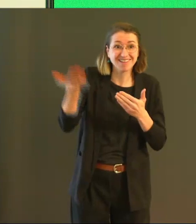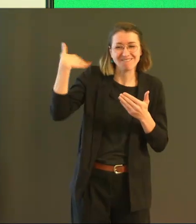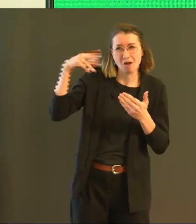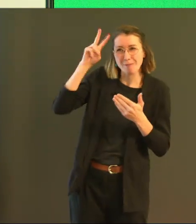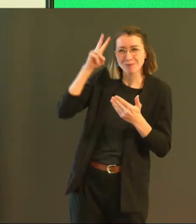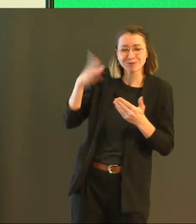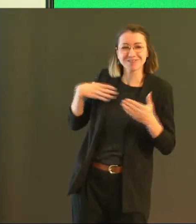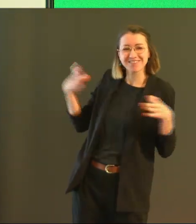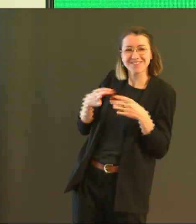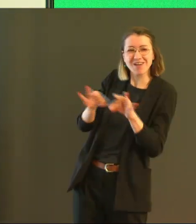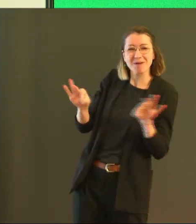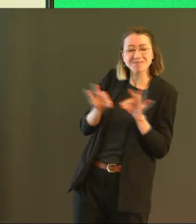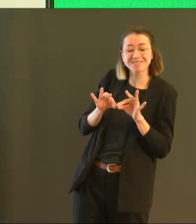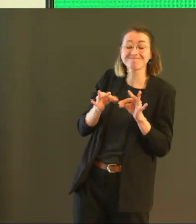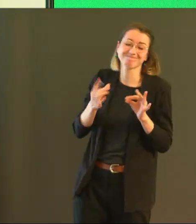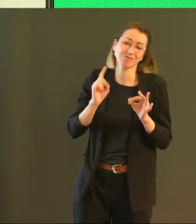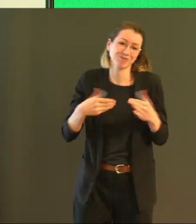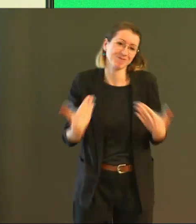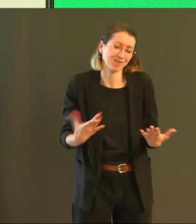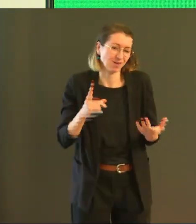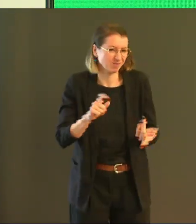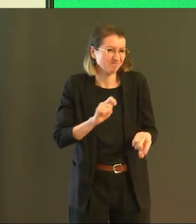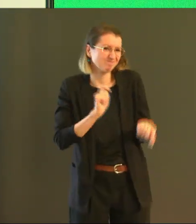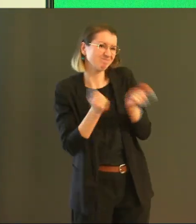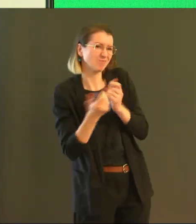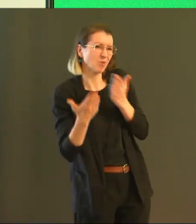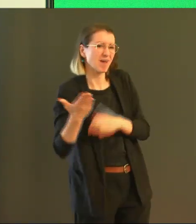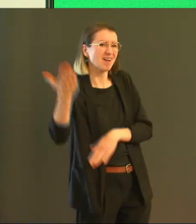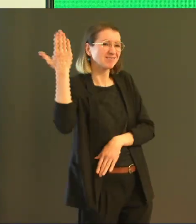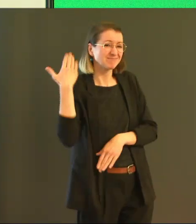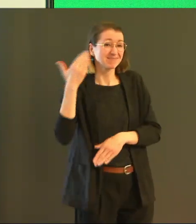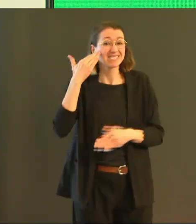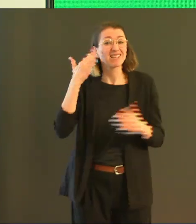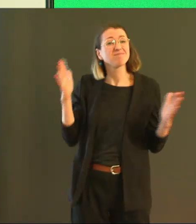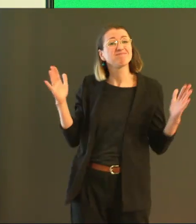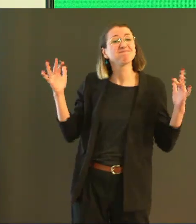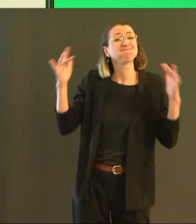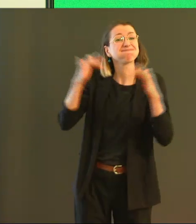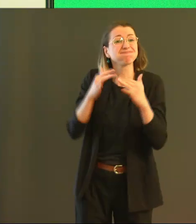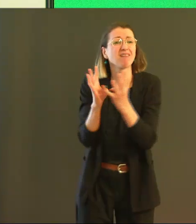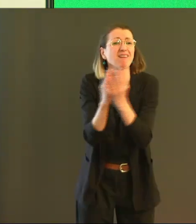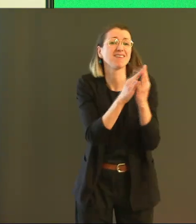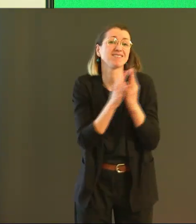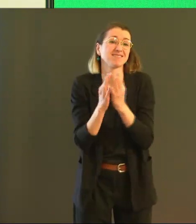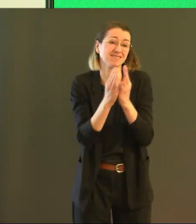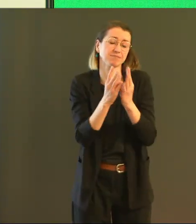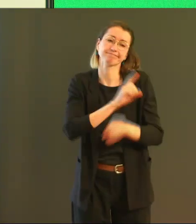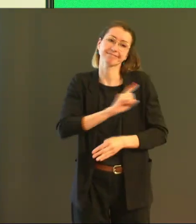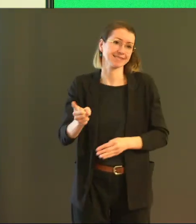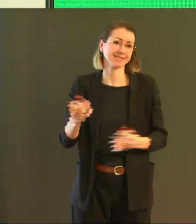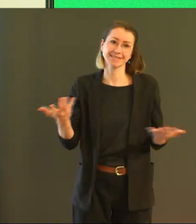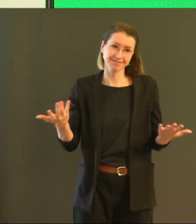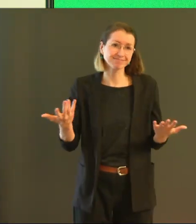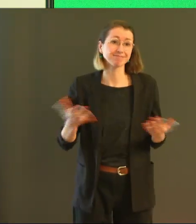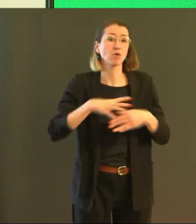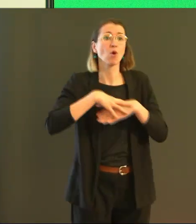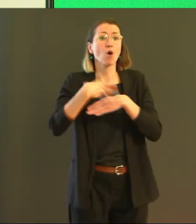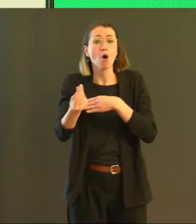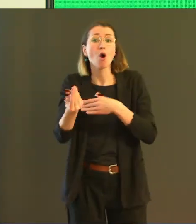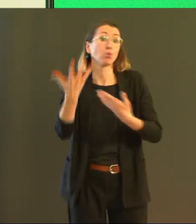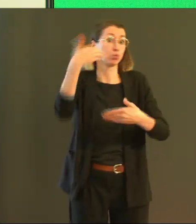vous le savez les rassemblements sont encore et toujours interdite que ce soit dans l'espace public ou au niveau privé